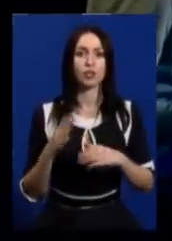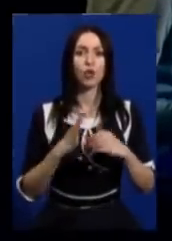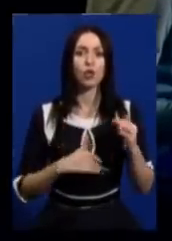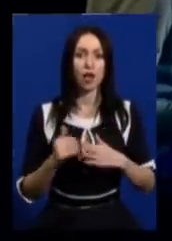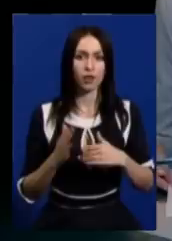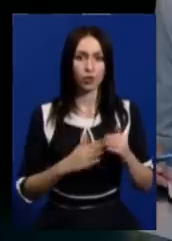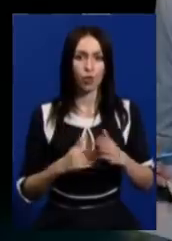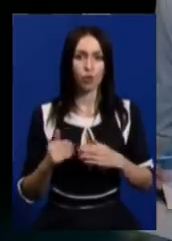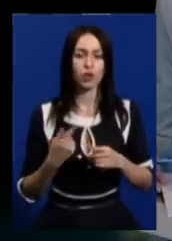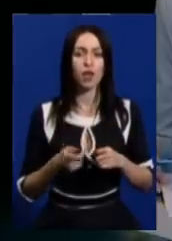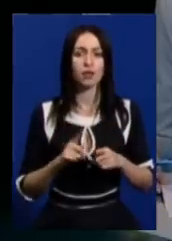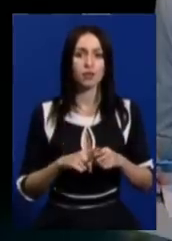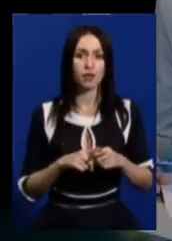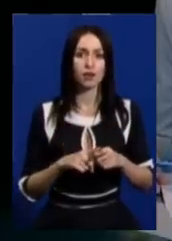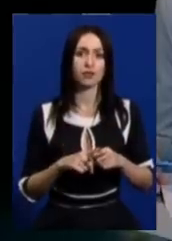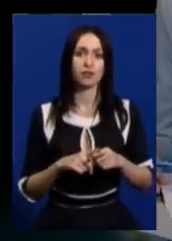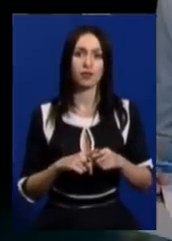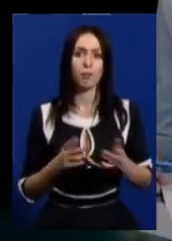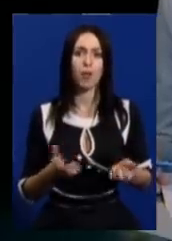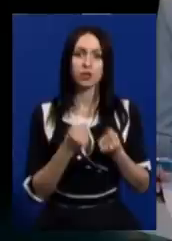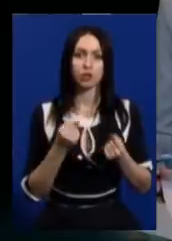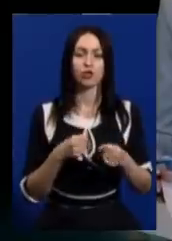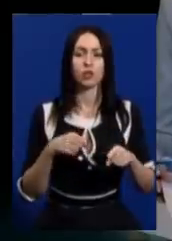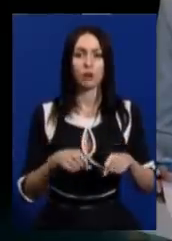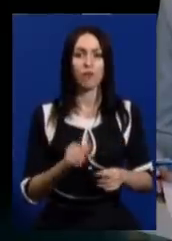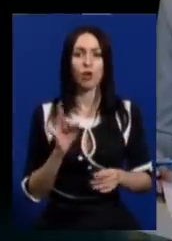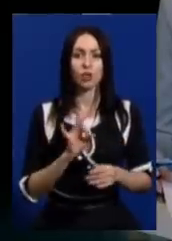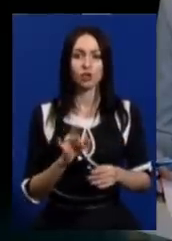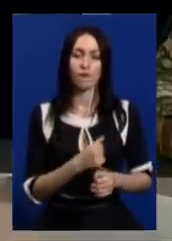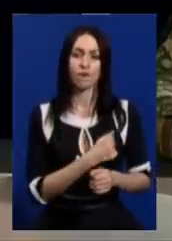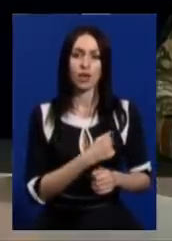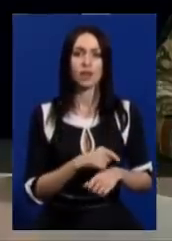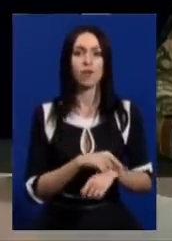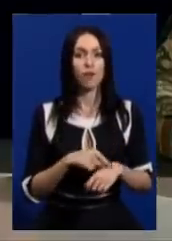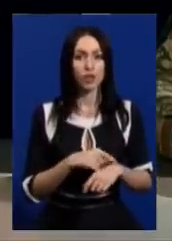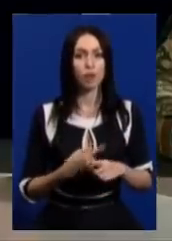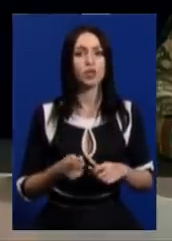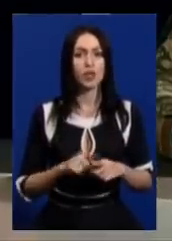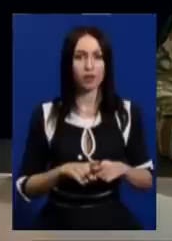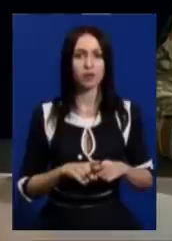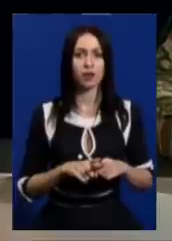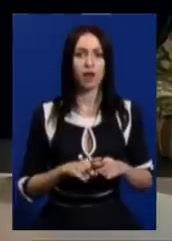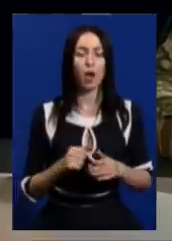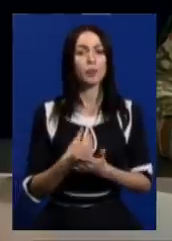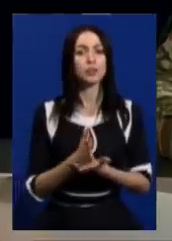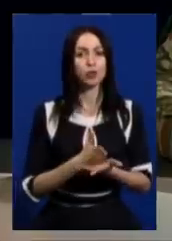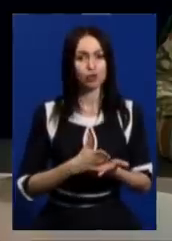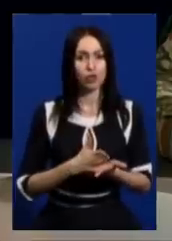Это поддержание правового режима военного времени, это